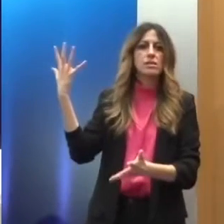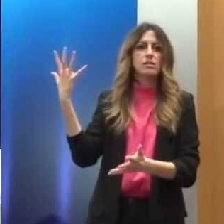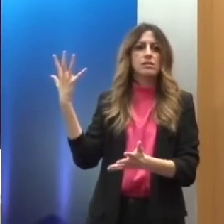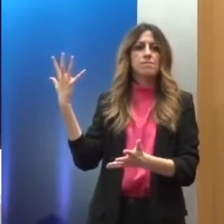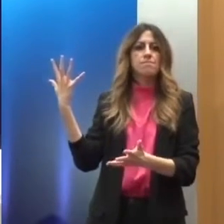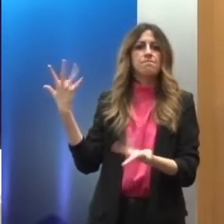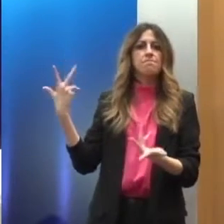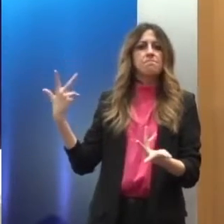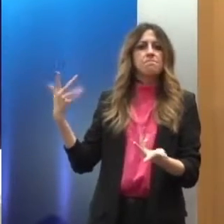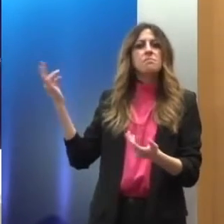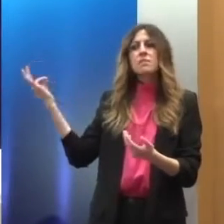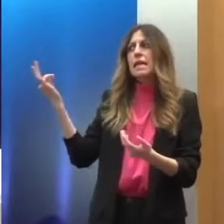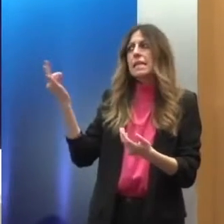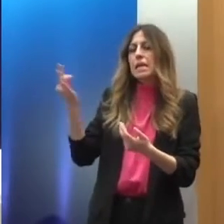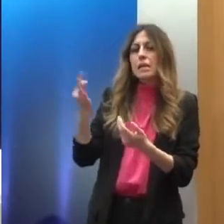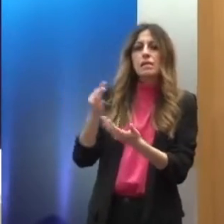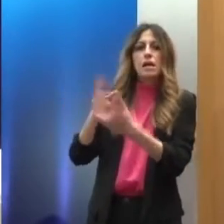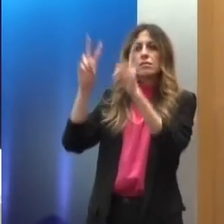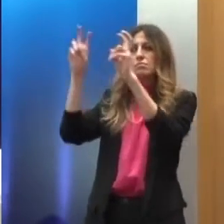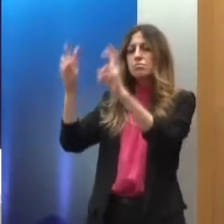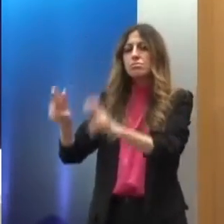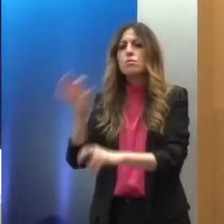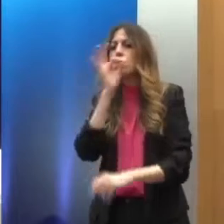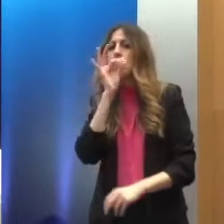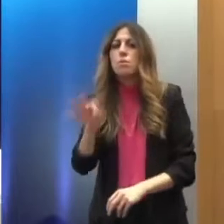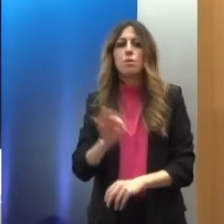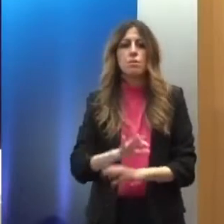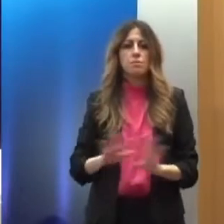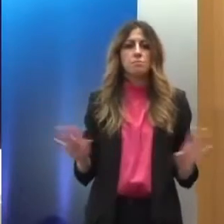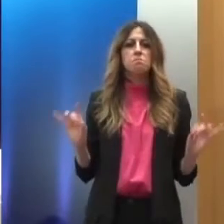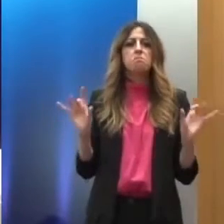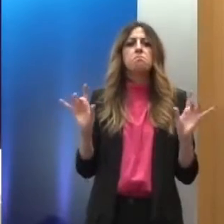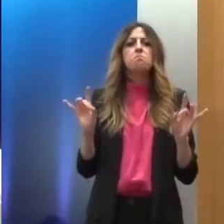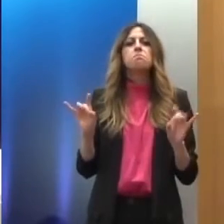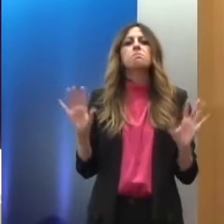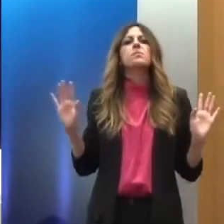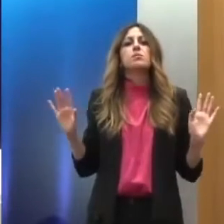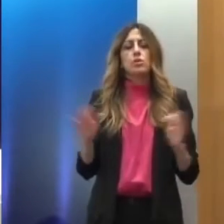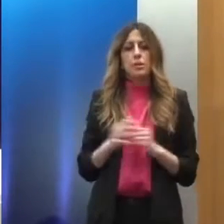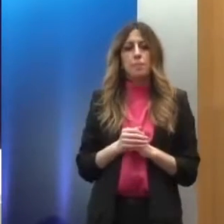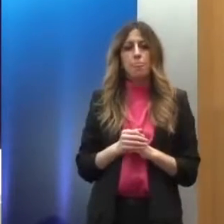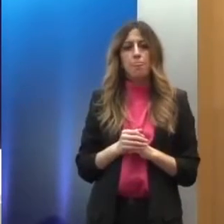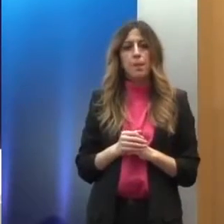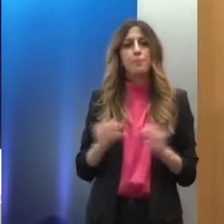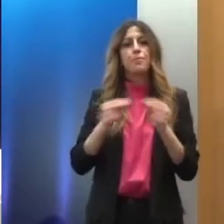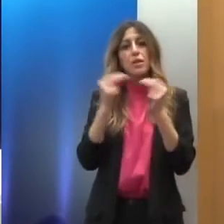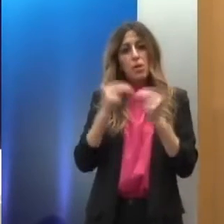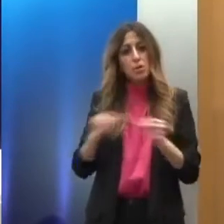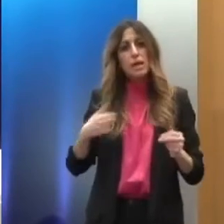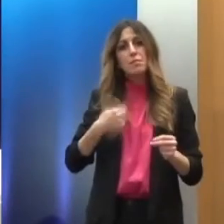μια περιοδική, μια απάντηση που πολλές φορές δεν γίνεται και γνωστή ευρέως σε ένα ελεγκτικό μηχανισμό. Άρα λοιπόν καλύτερη